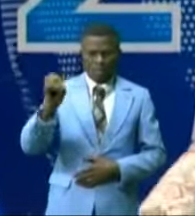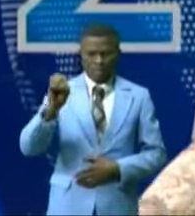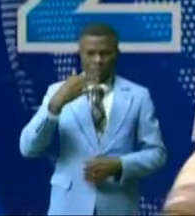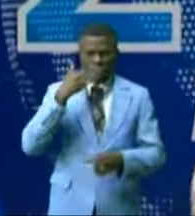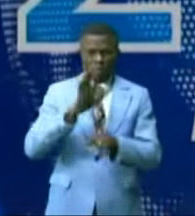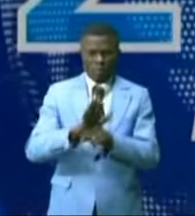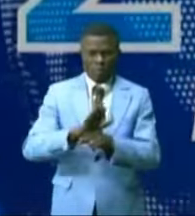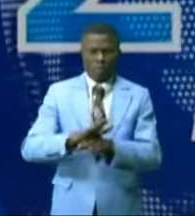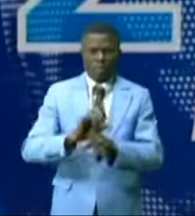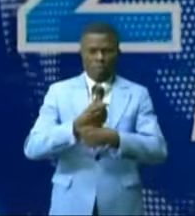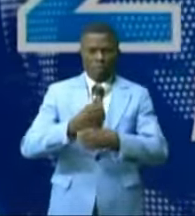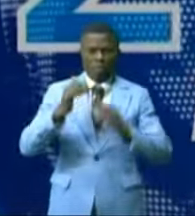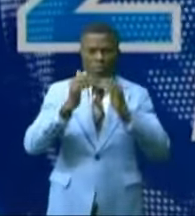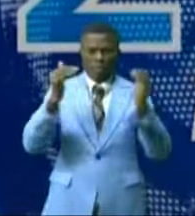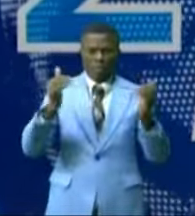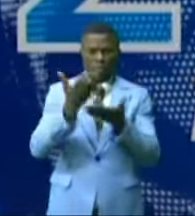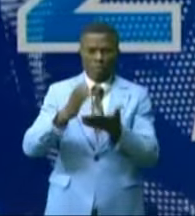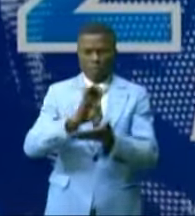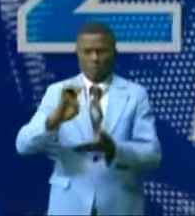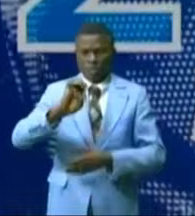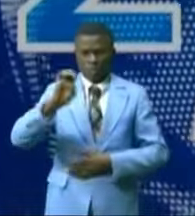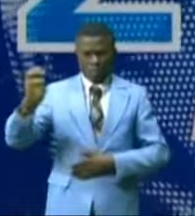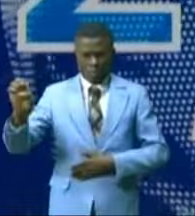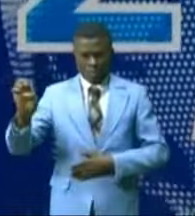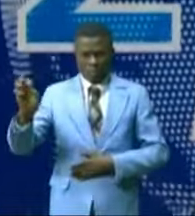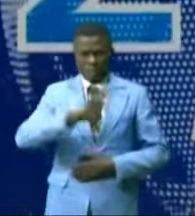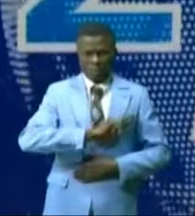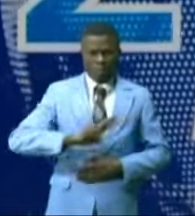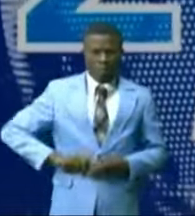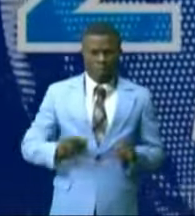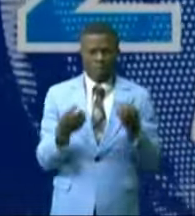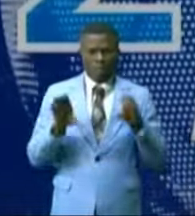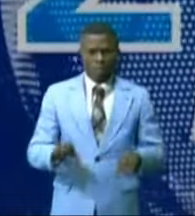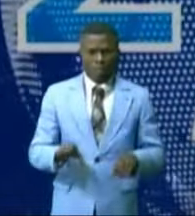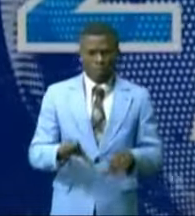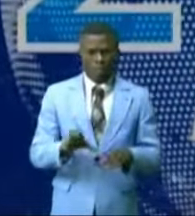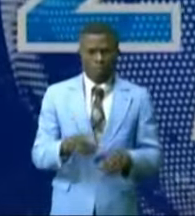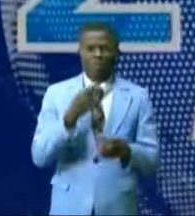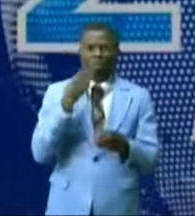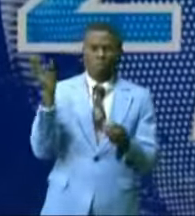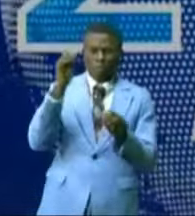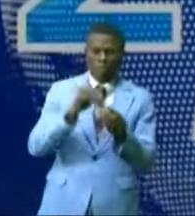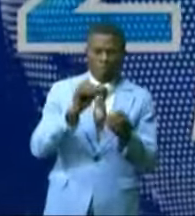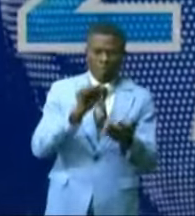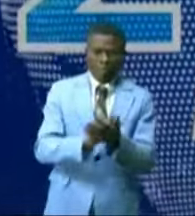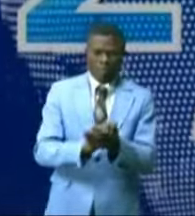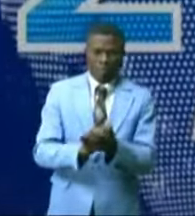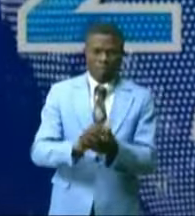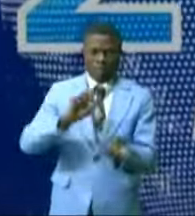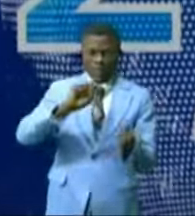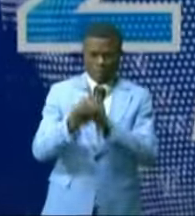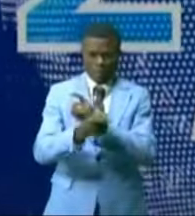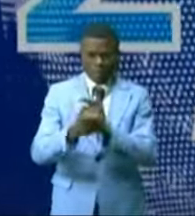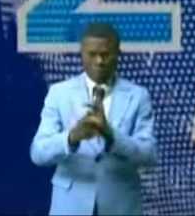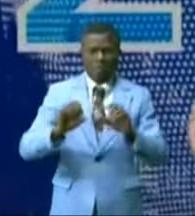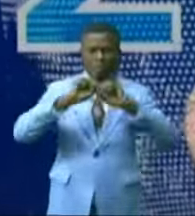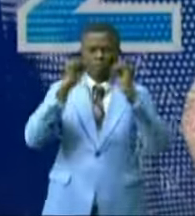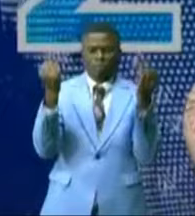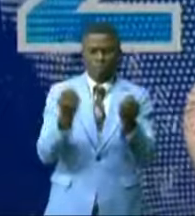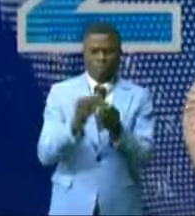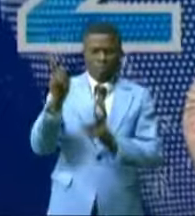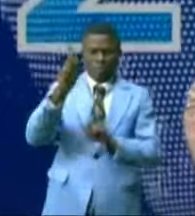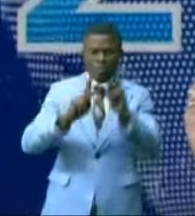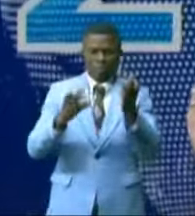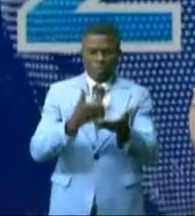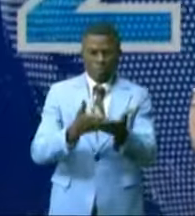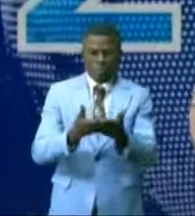promesse de rétablir la paix dans la partie orientale de la République démocratique du Congo. Ajouté à cela, l'amélioration du social en